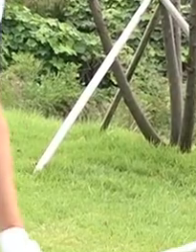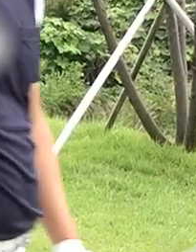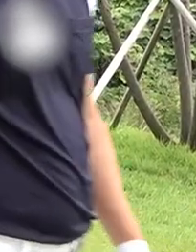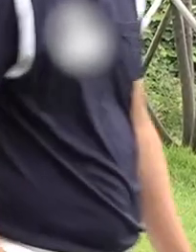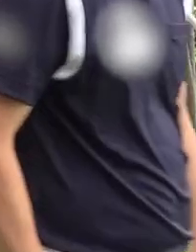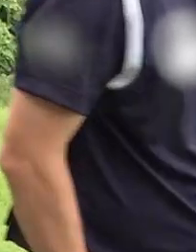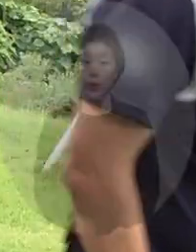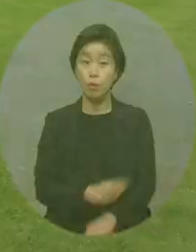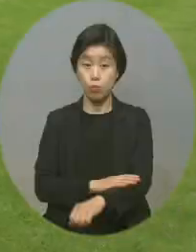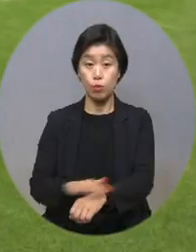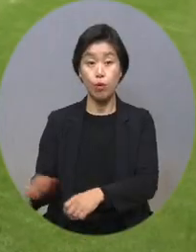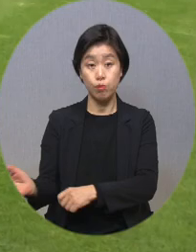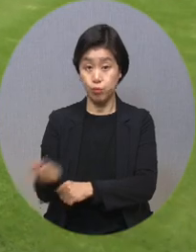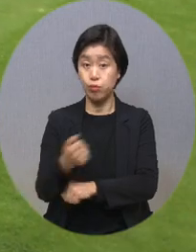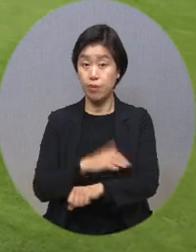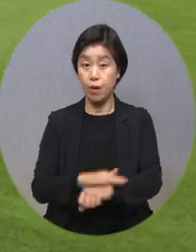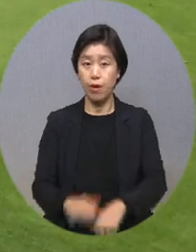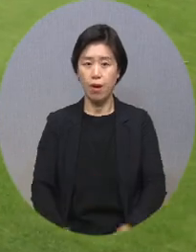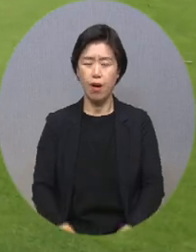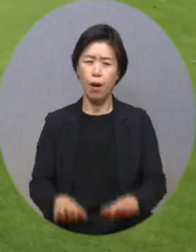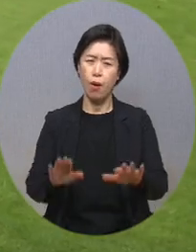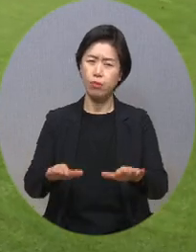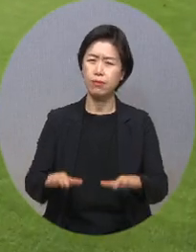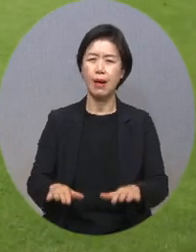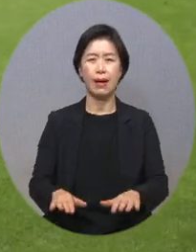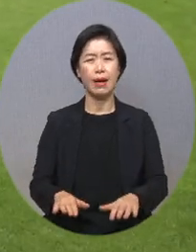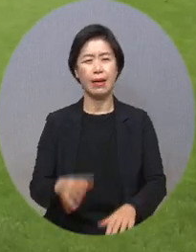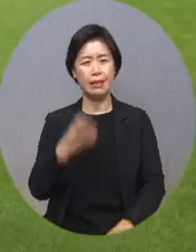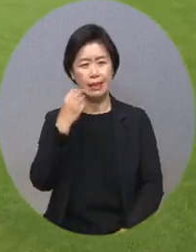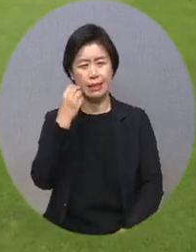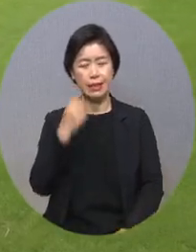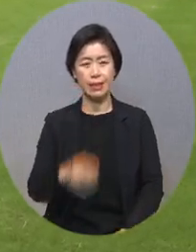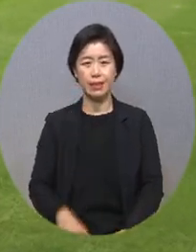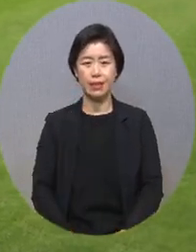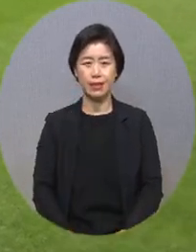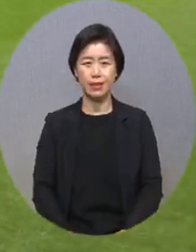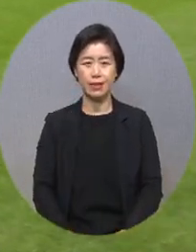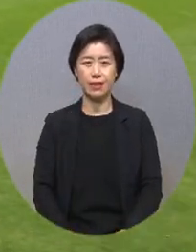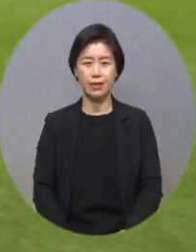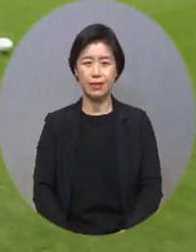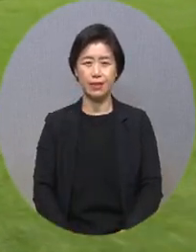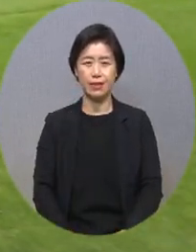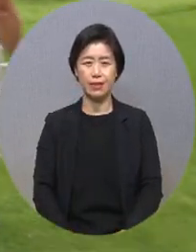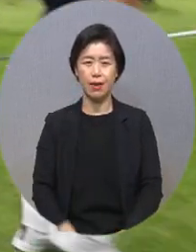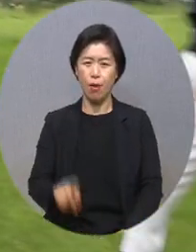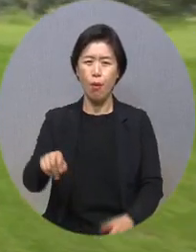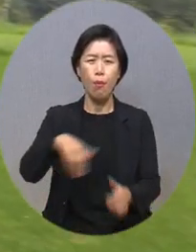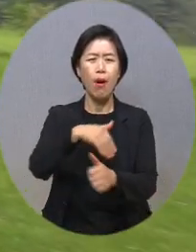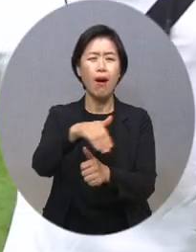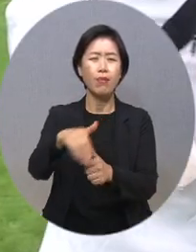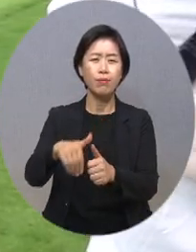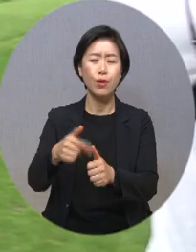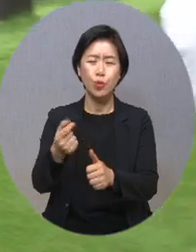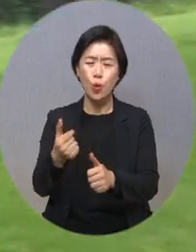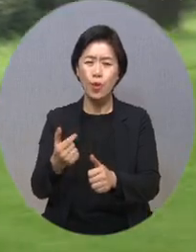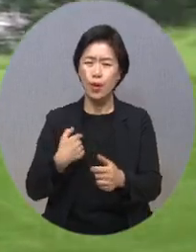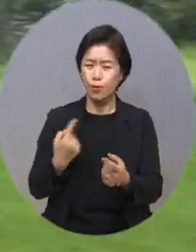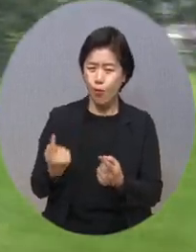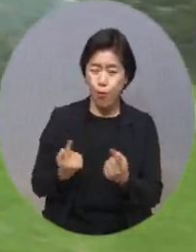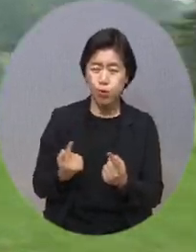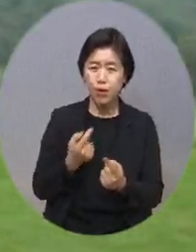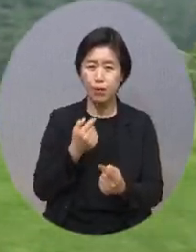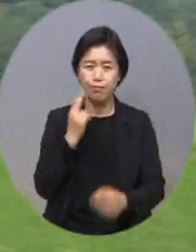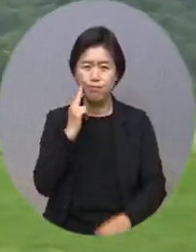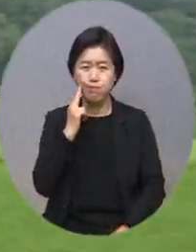오, 잘 쳤는데. 이렇게 아, 나 왜 이렇게 오늘 달래게 되지? 이렇게. 그러니까 너 오늘 달래. 근데 여기가 코스가 그런 코스가 스타일이야. 무서워. 달래서 무서워. 쳐야